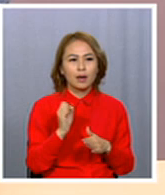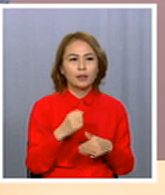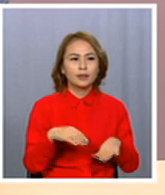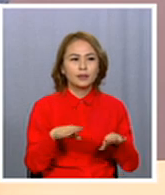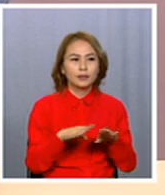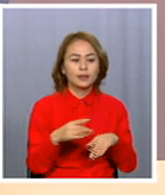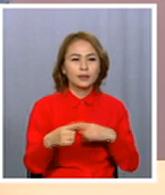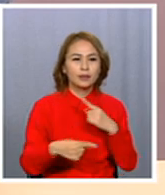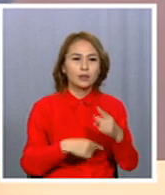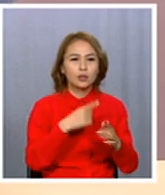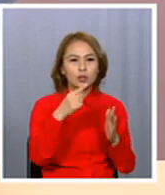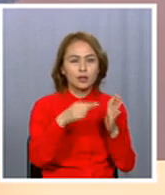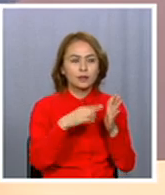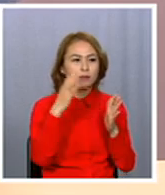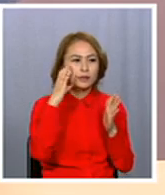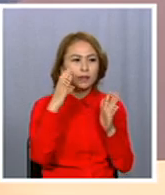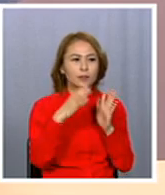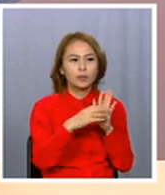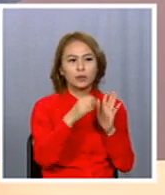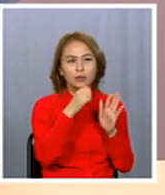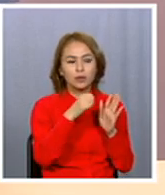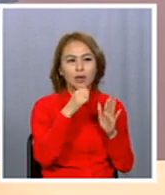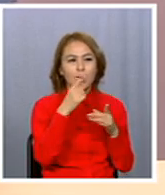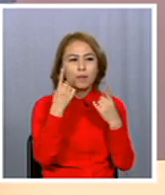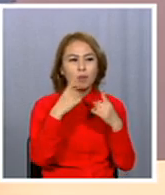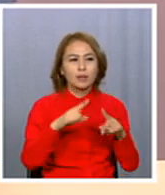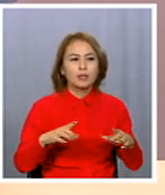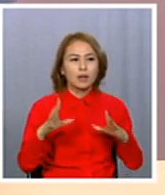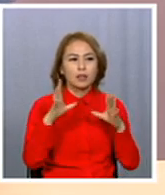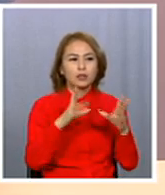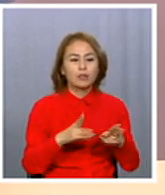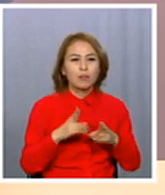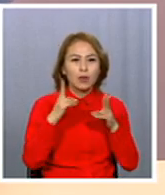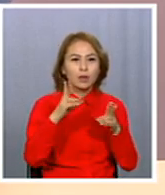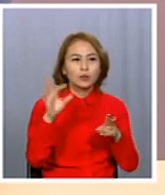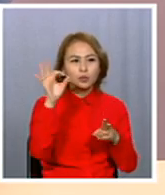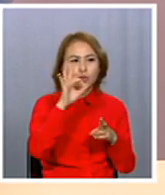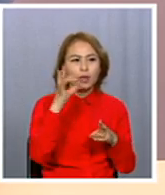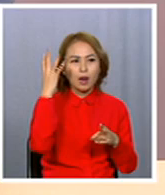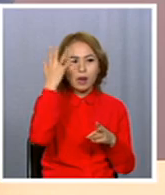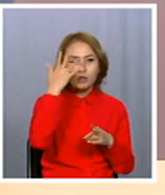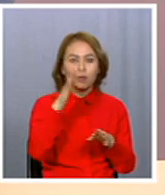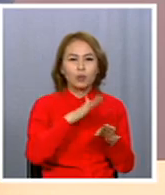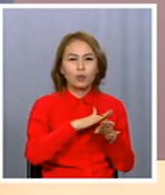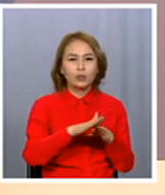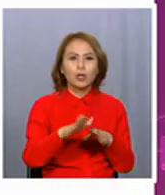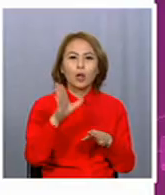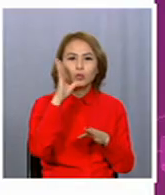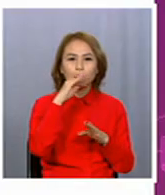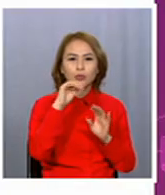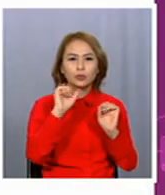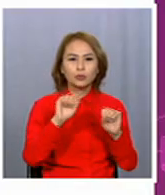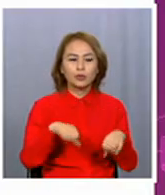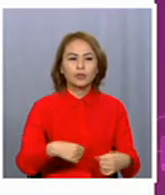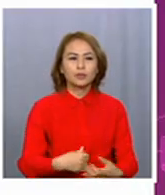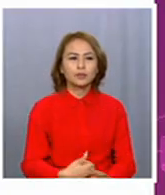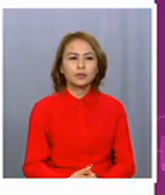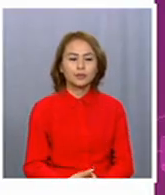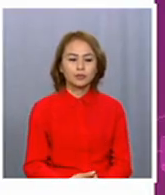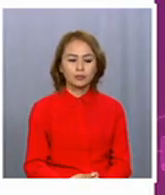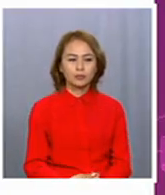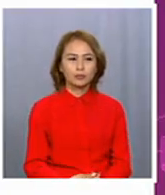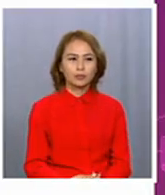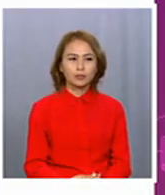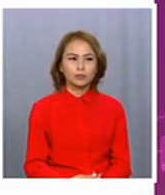келесі сұрақты тыңдап көрейік. Басқа ғаламшарға бару туралы арманы орындалуы мүмкін бе? Қалай ойлайсындар,